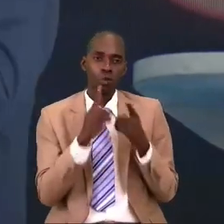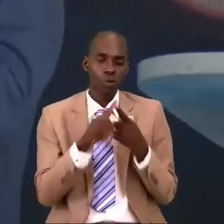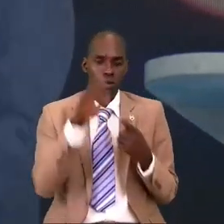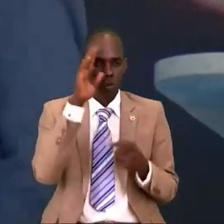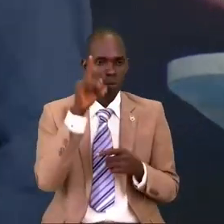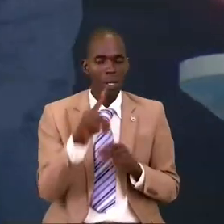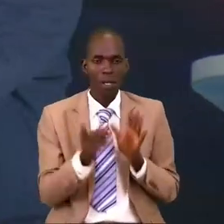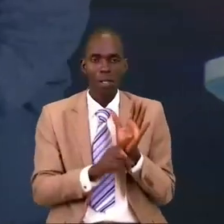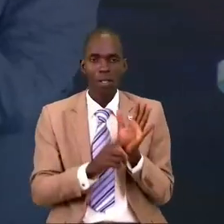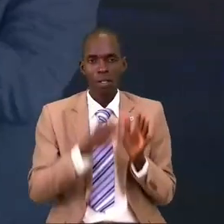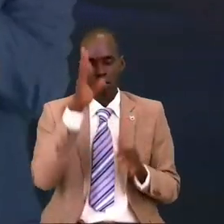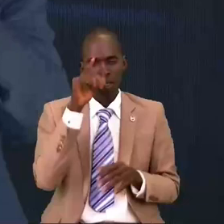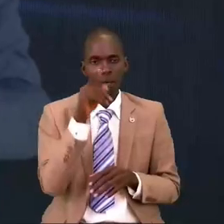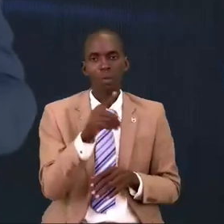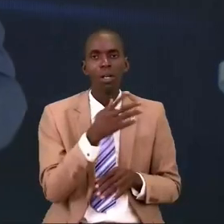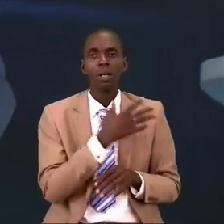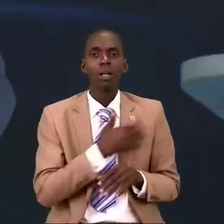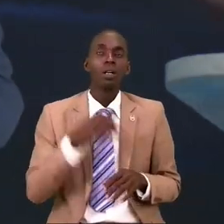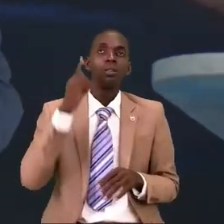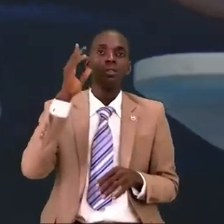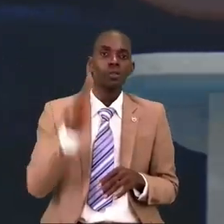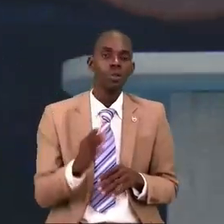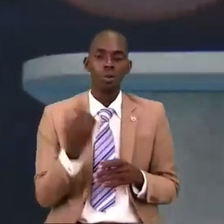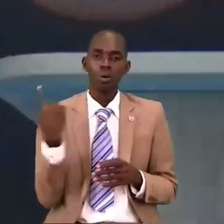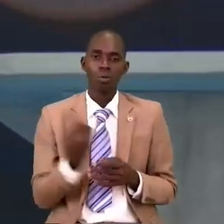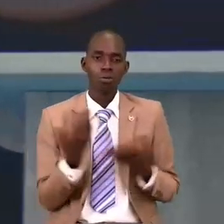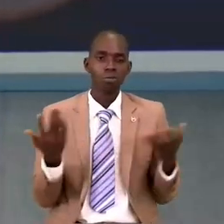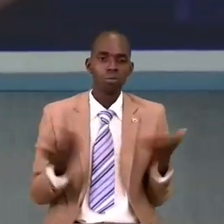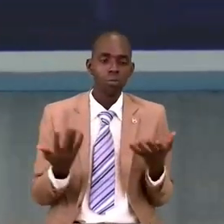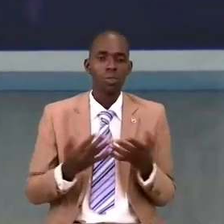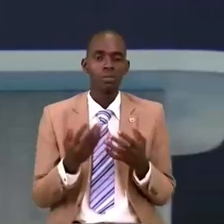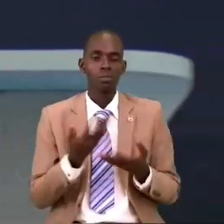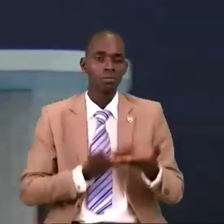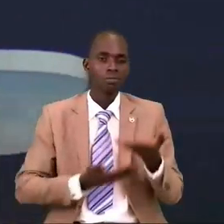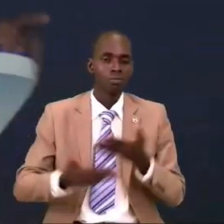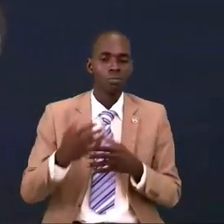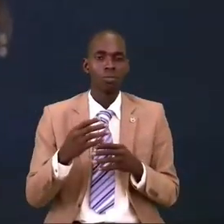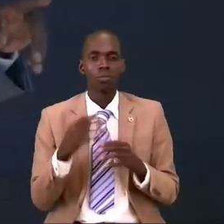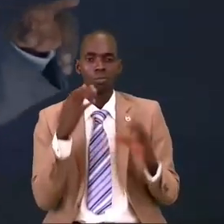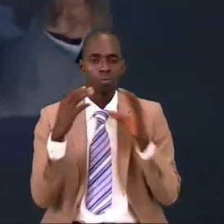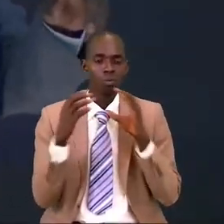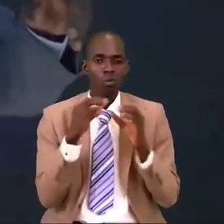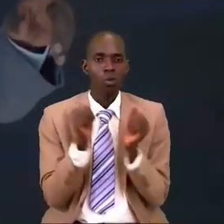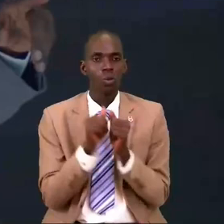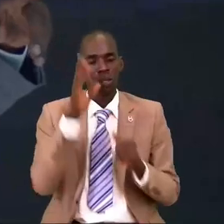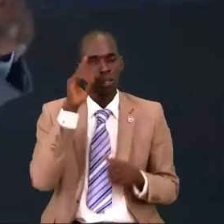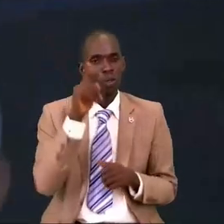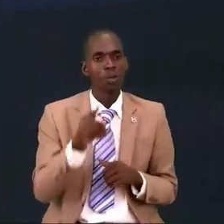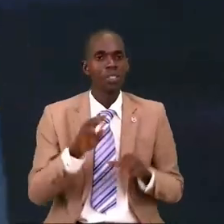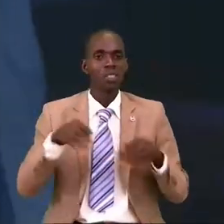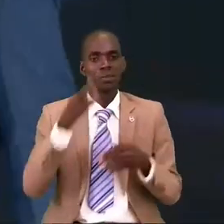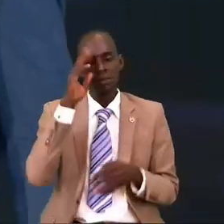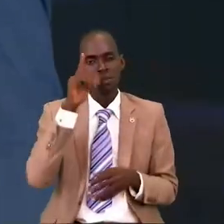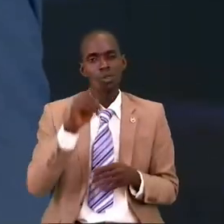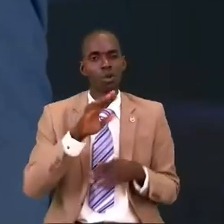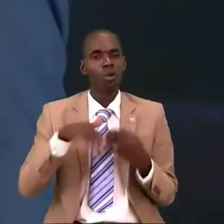donc passant la grâce et la force dont il avait besoin et transmettant toujours toutes choses à lui. Le favori de Dieu,